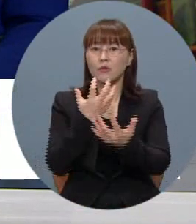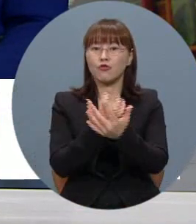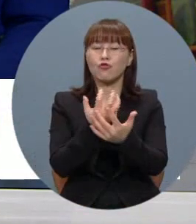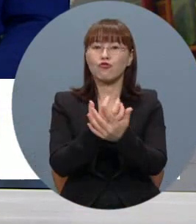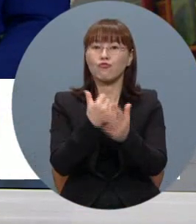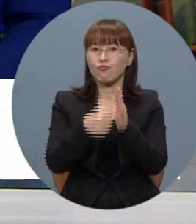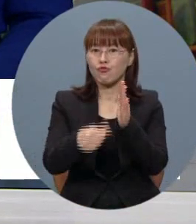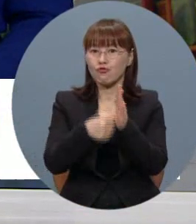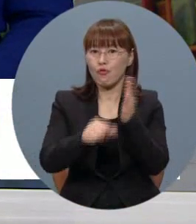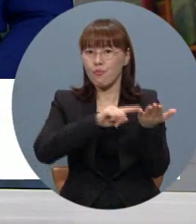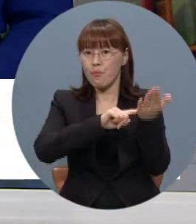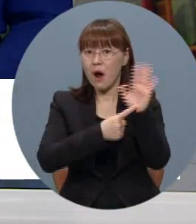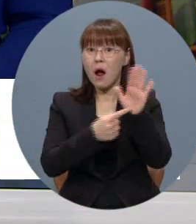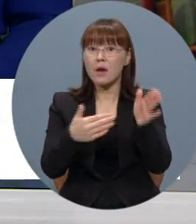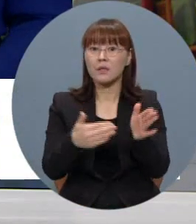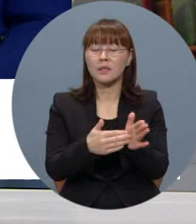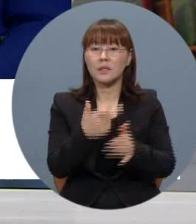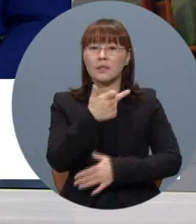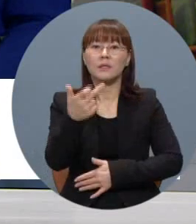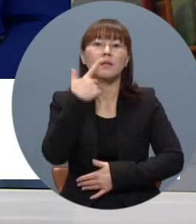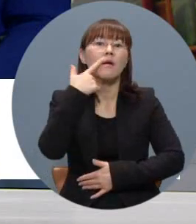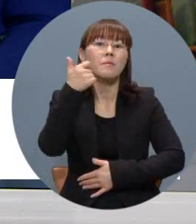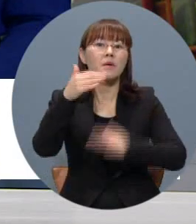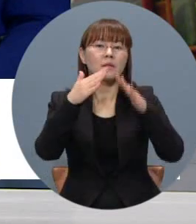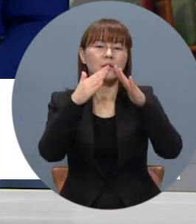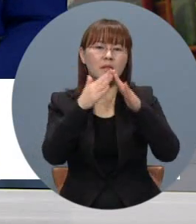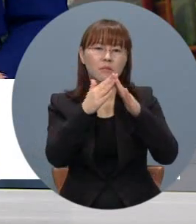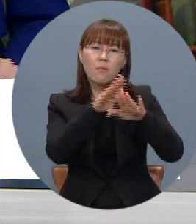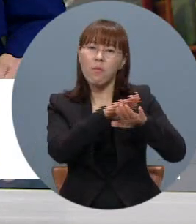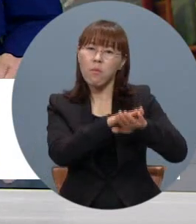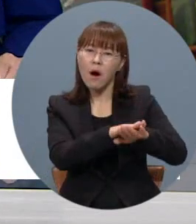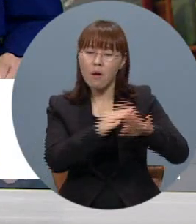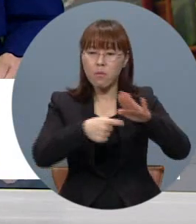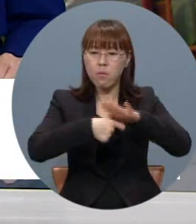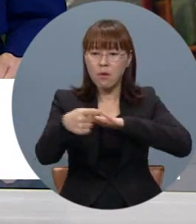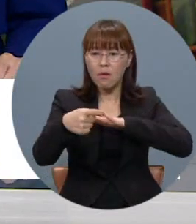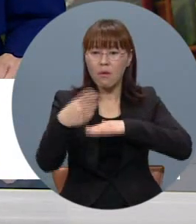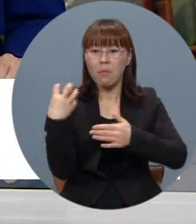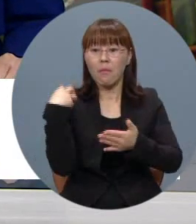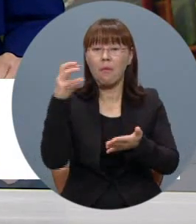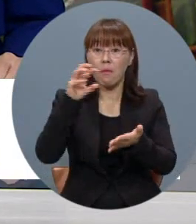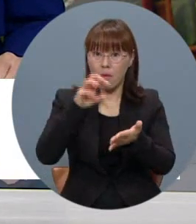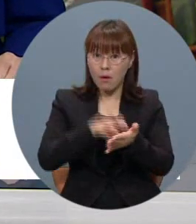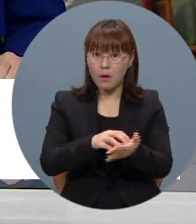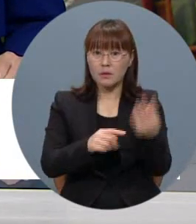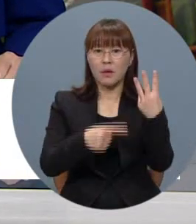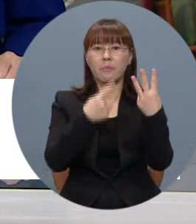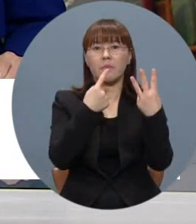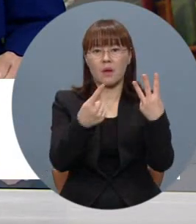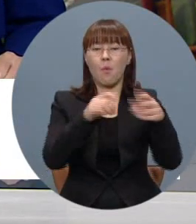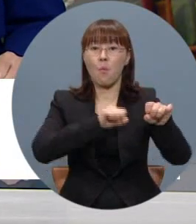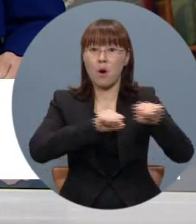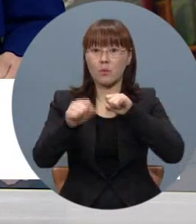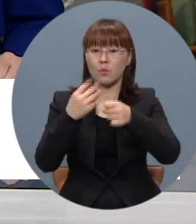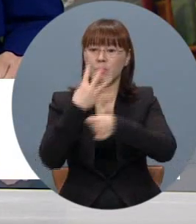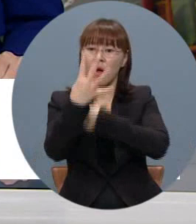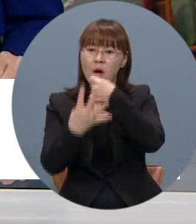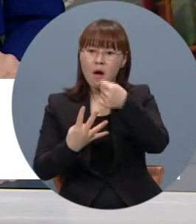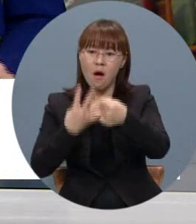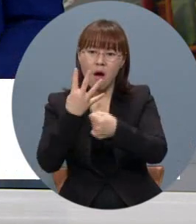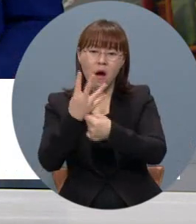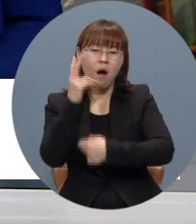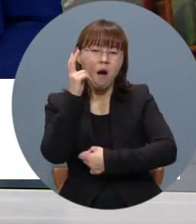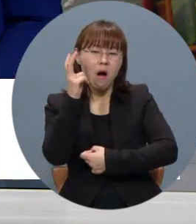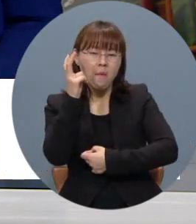공개됐습니다. 시인의 큰아버지 집에 보관돼 있다. 도난당한 뒤 되찾은 건데요. 3.1 운동 때부터 4년 동안 초측만